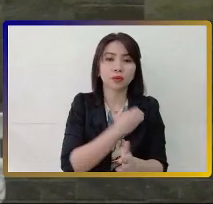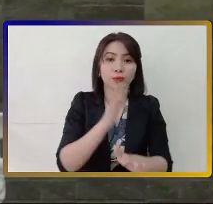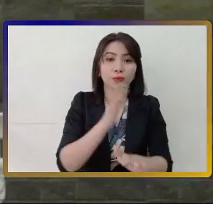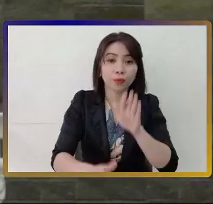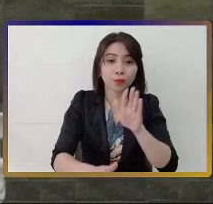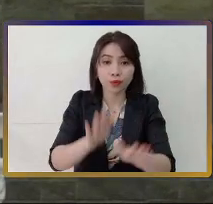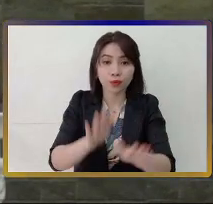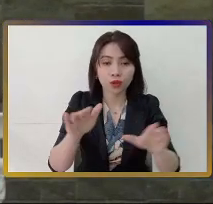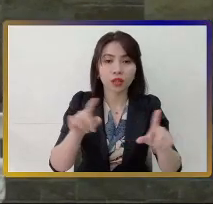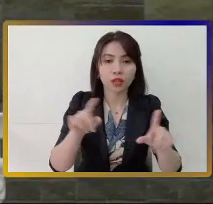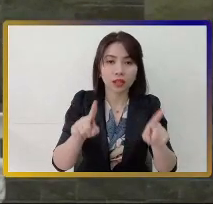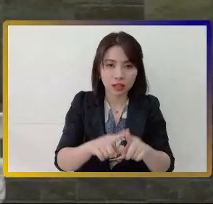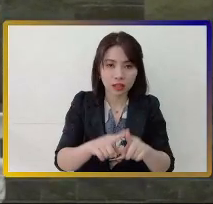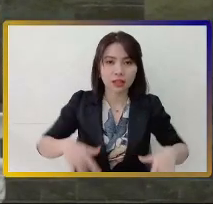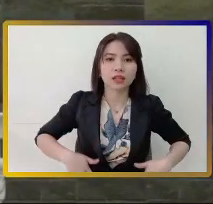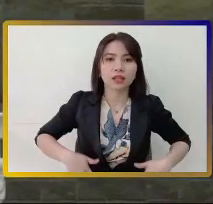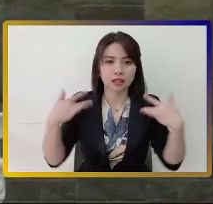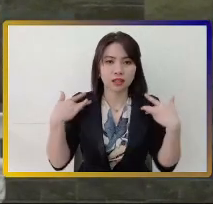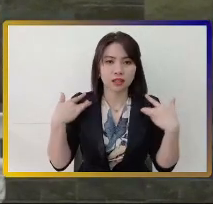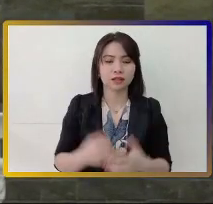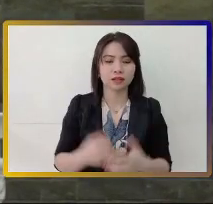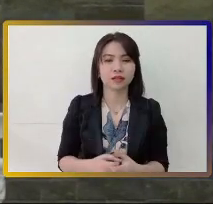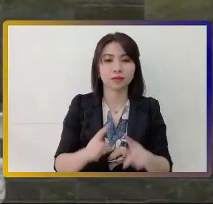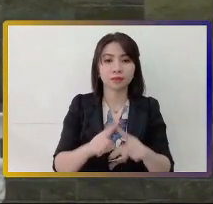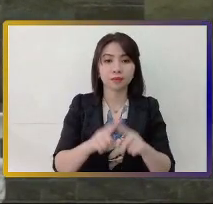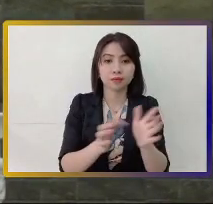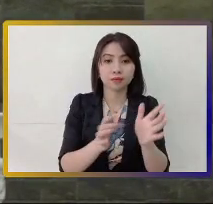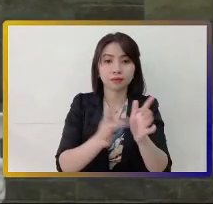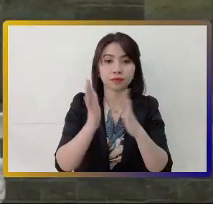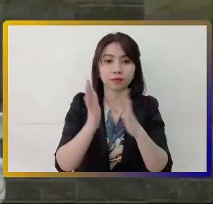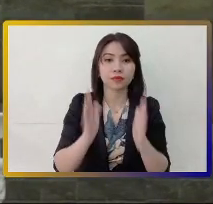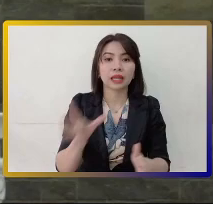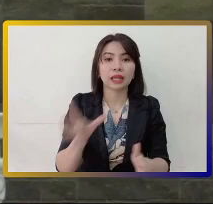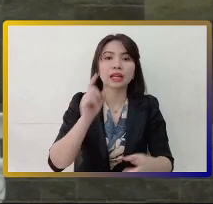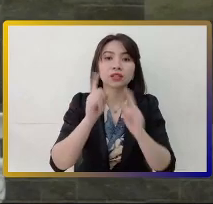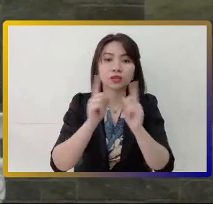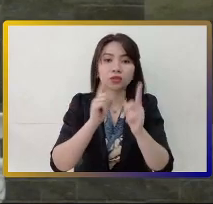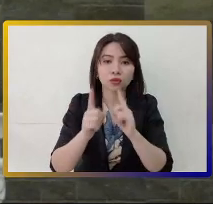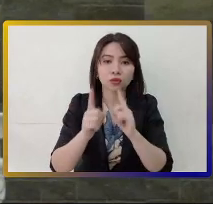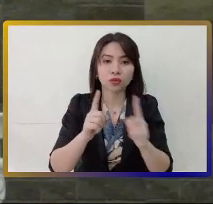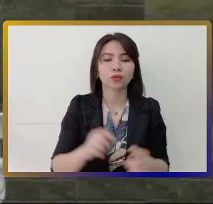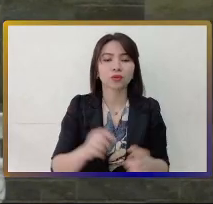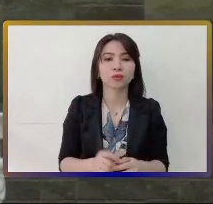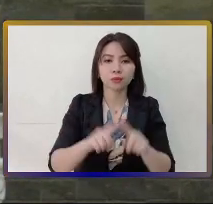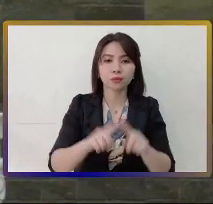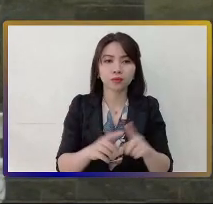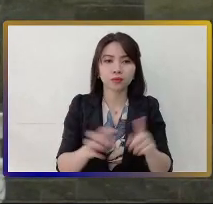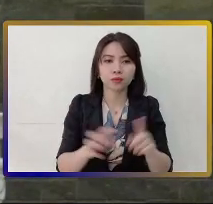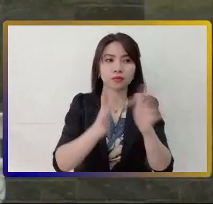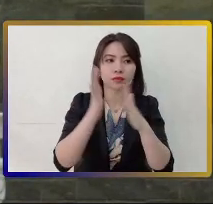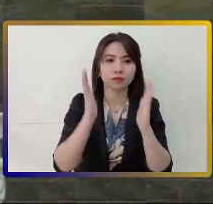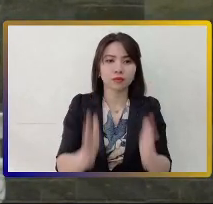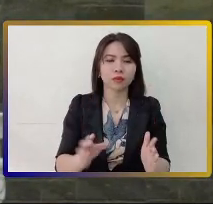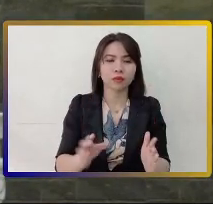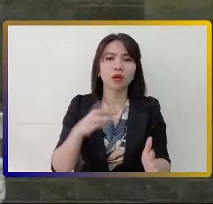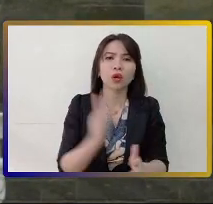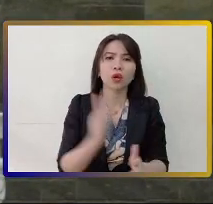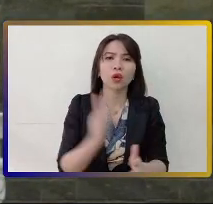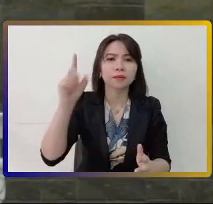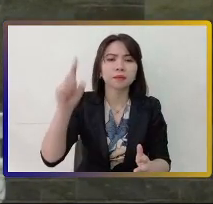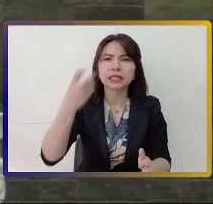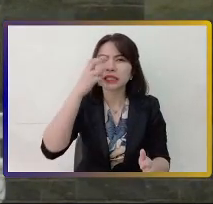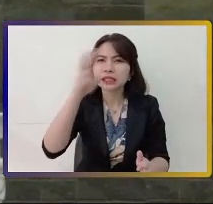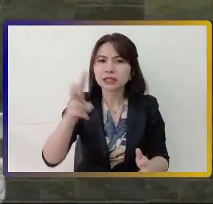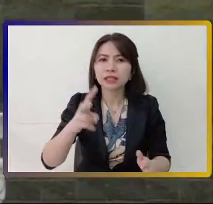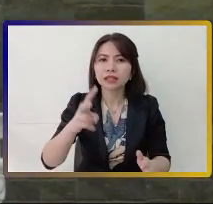talk. Okay? Now, kinakailangang makita po natin every time we listen to the preaching